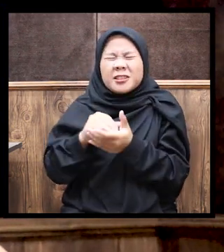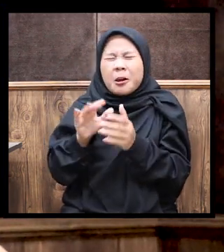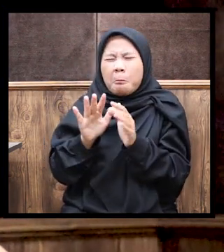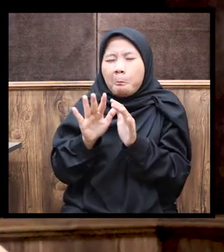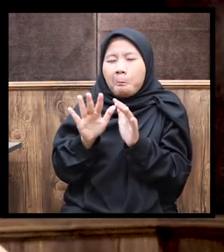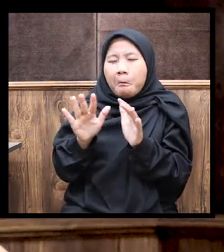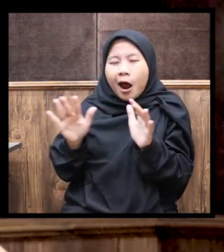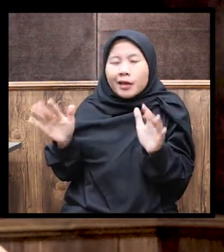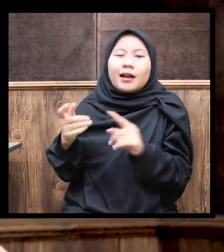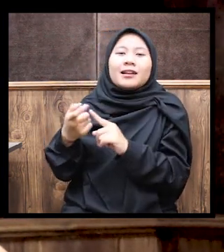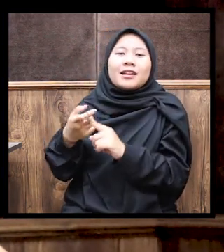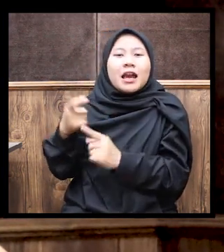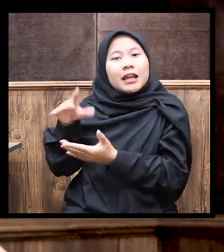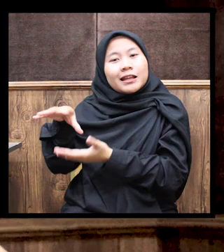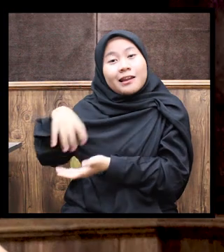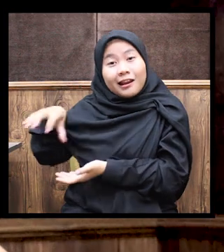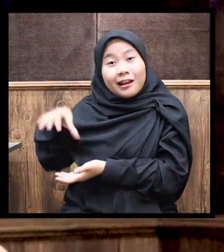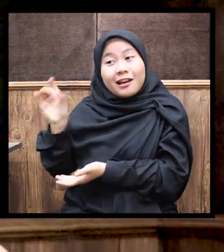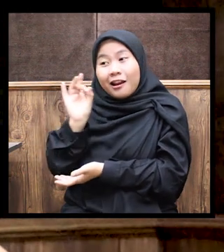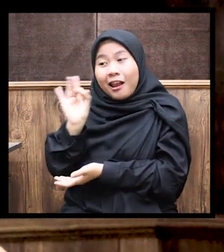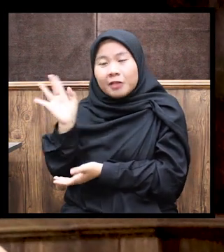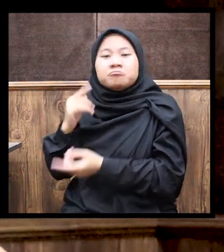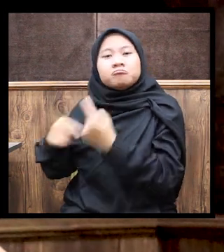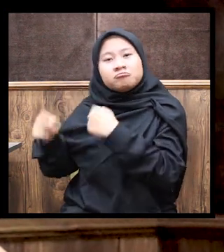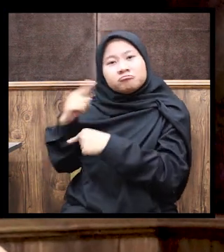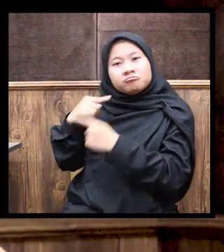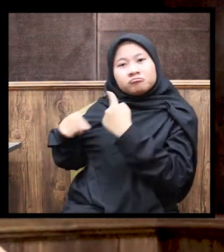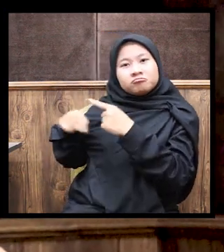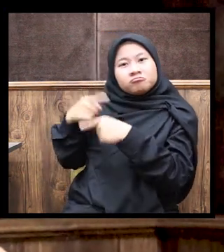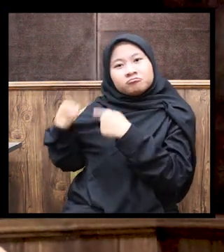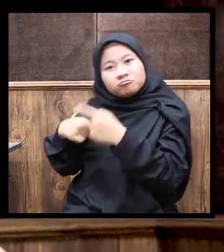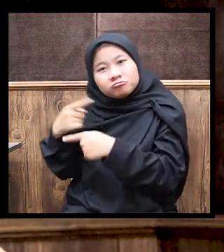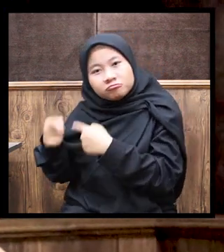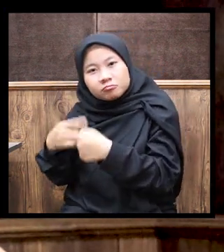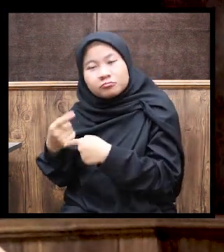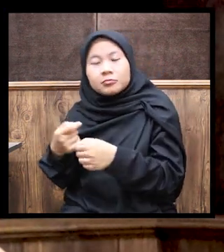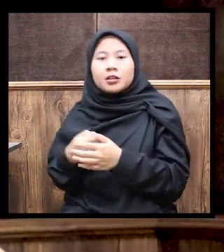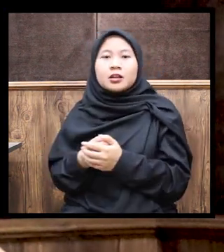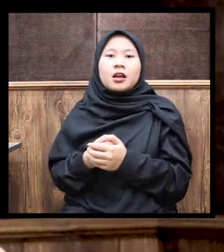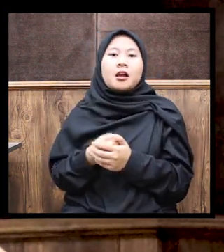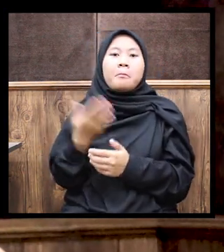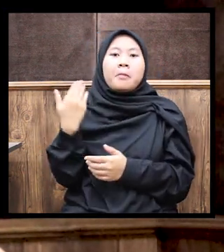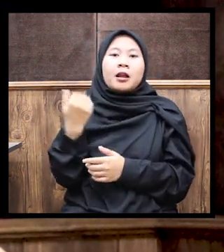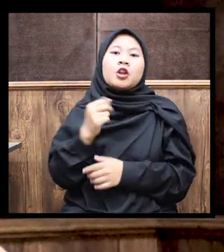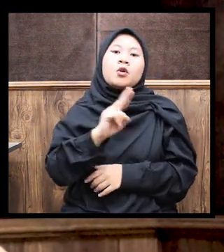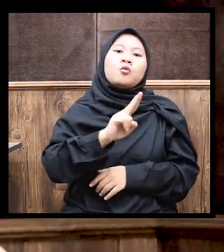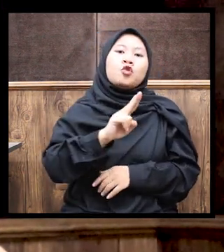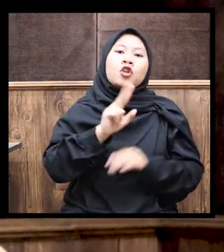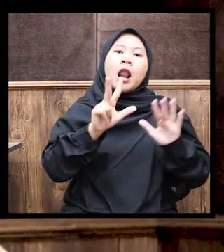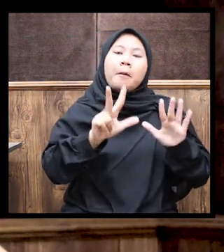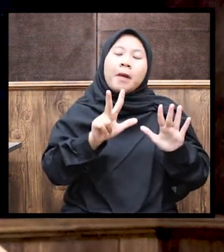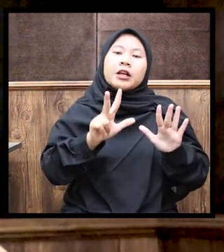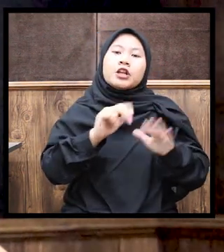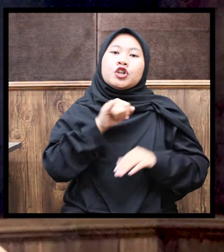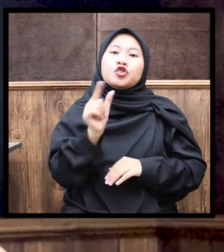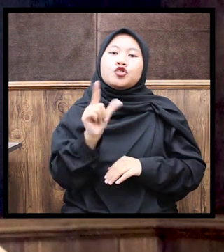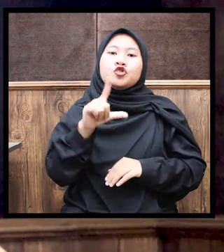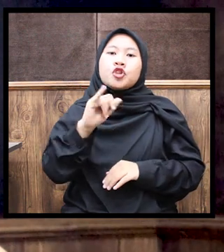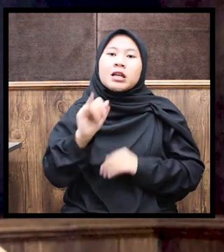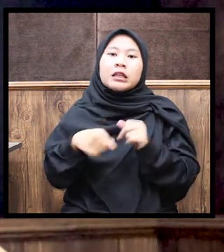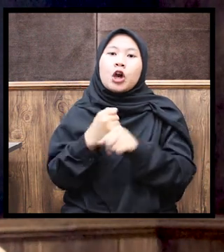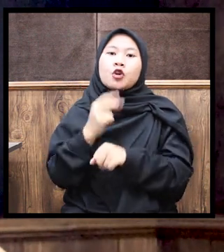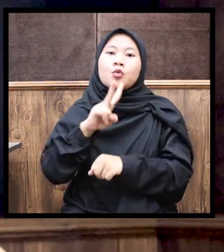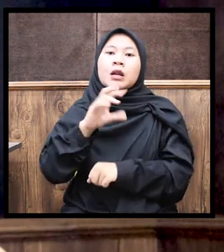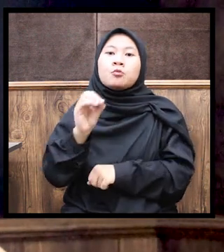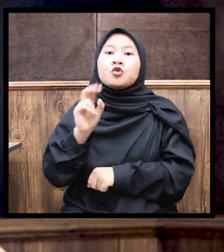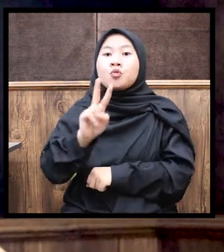Kemudian pada tanggal 28 Juli 2022 kami resmi membentuk dengan turunnya SK dari